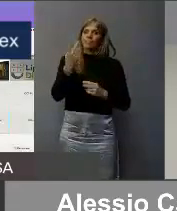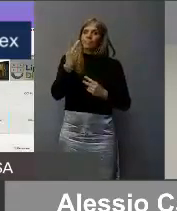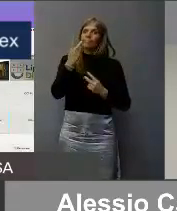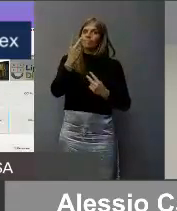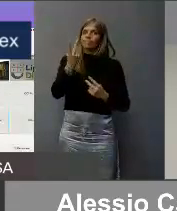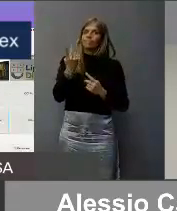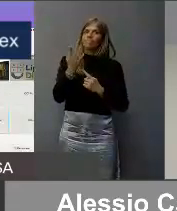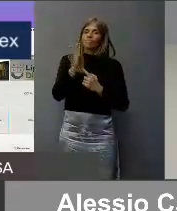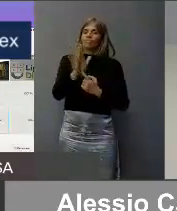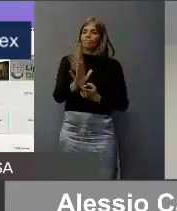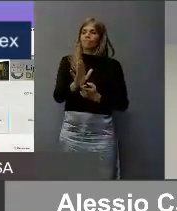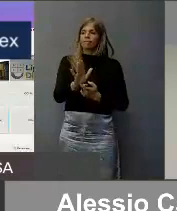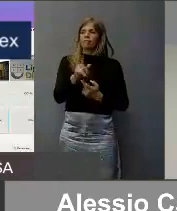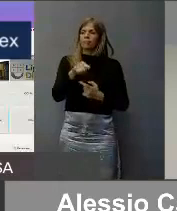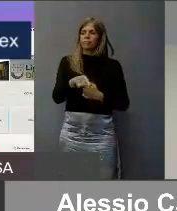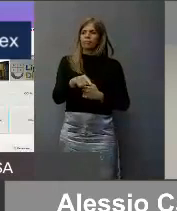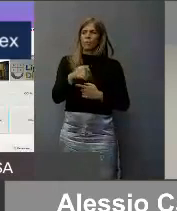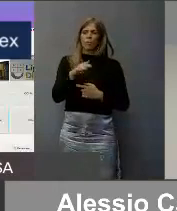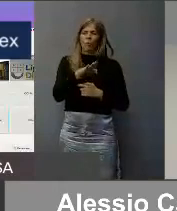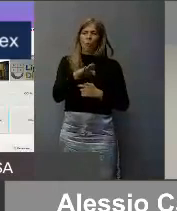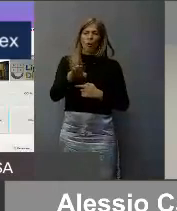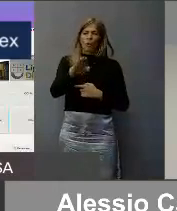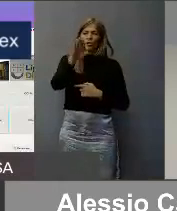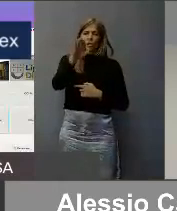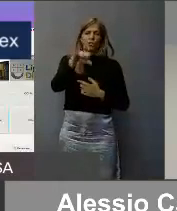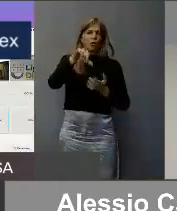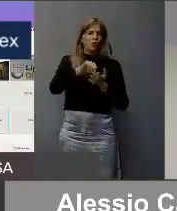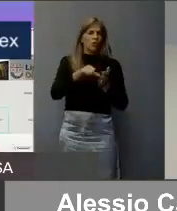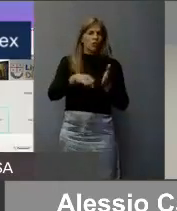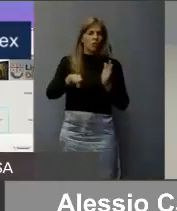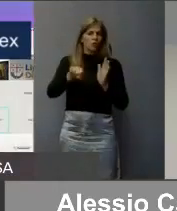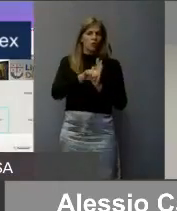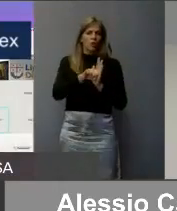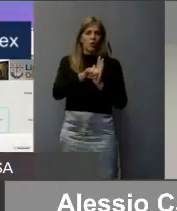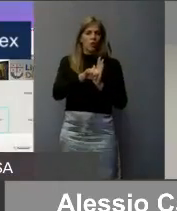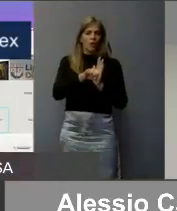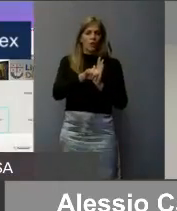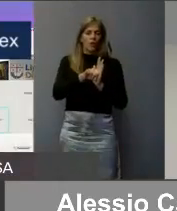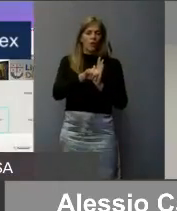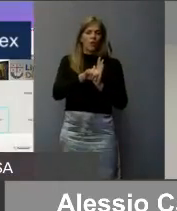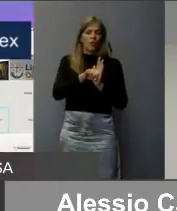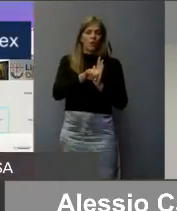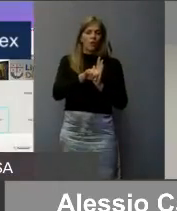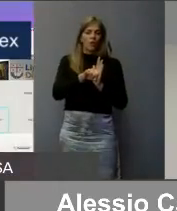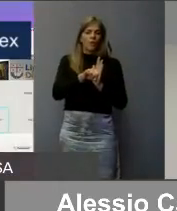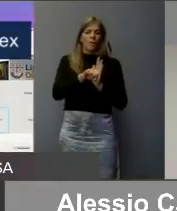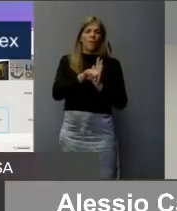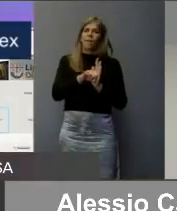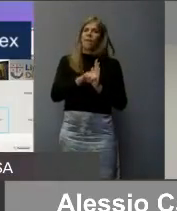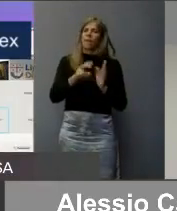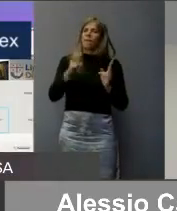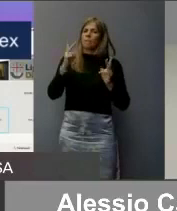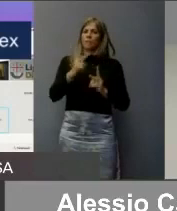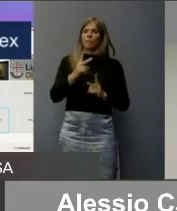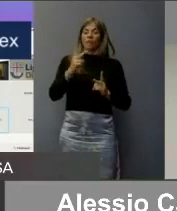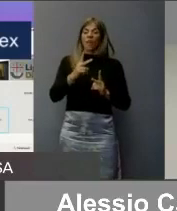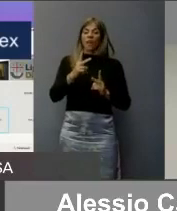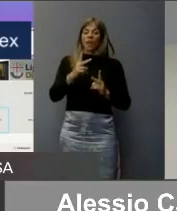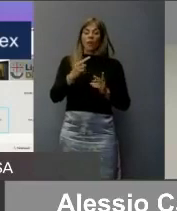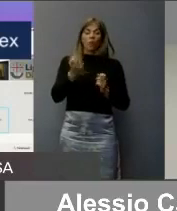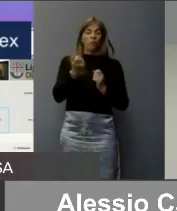di fatto una un hack rosa del nostro centro storico che purtroppo molto spesso diventa pericolosa a